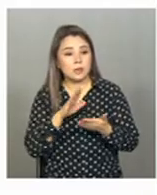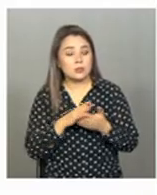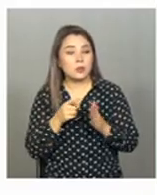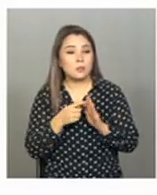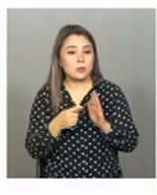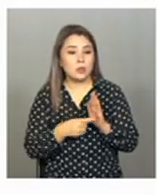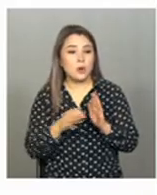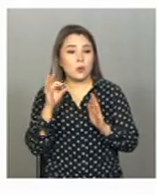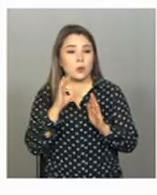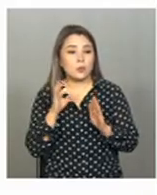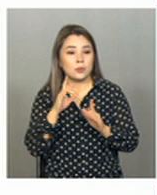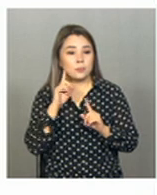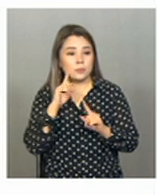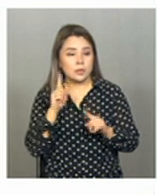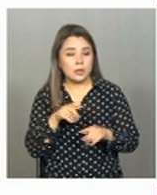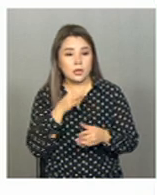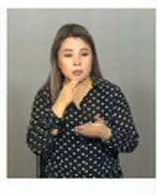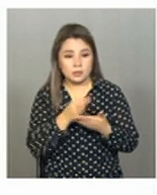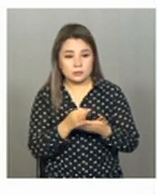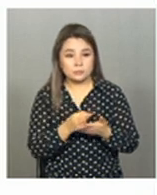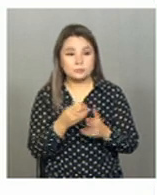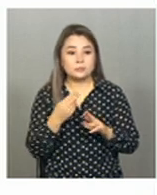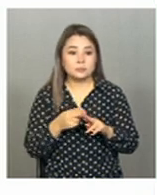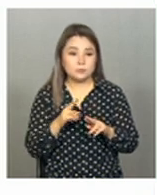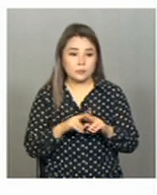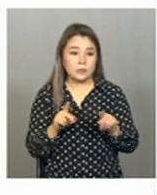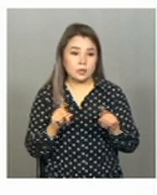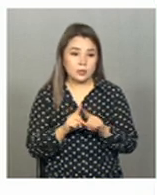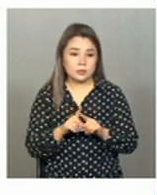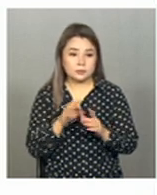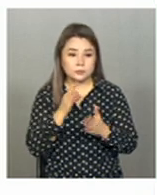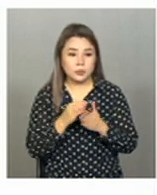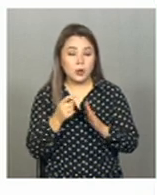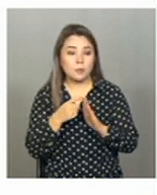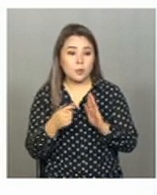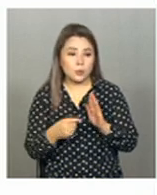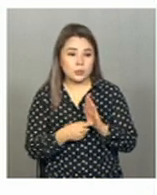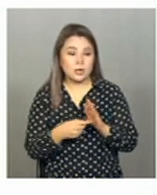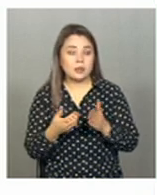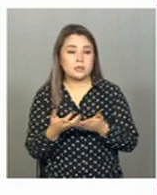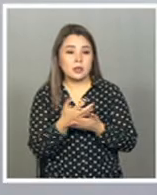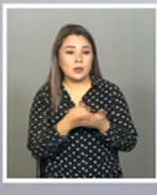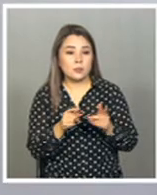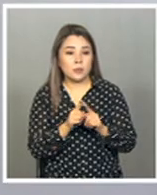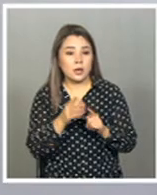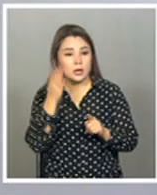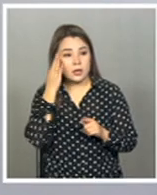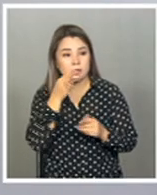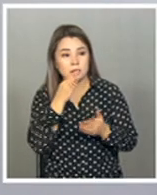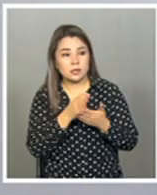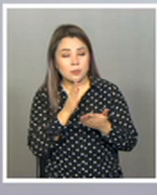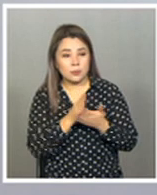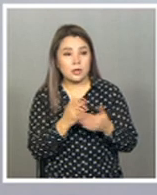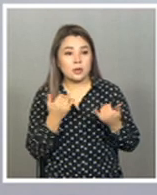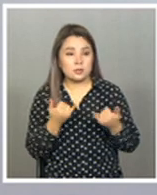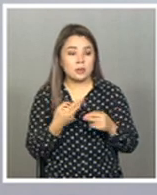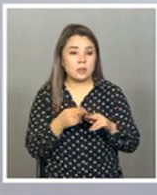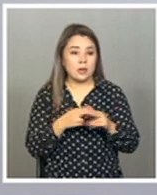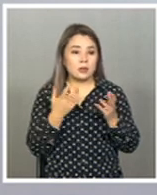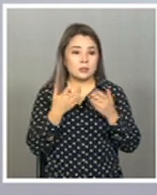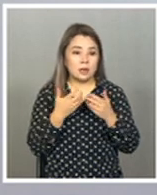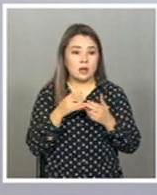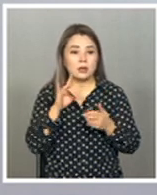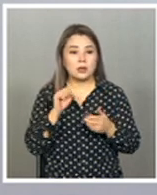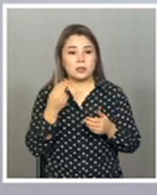нөл шығатынын білетінсіздер. Сонымен қатар бөлудің терімділік қасиеттері де бар. Ал енді біз осы рационал сандар